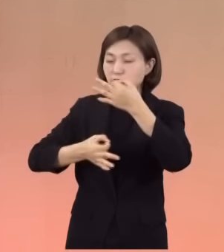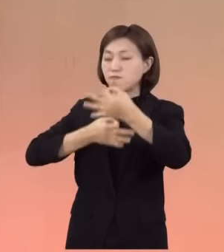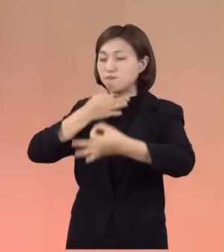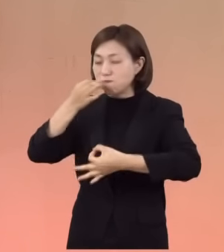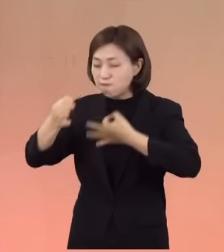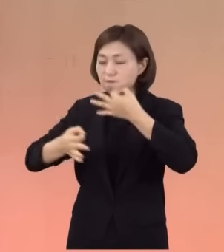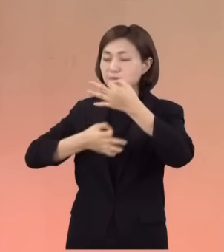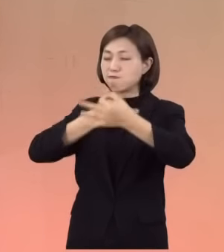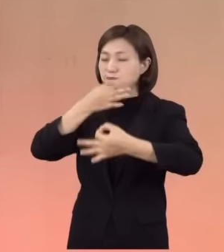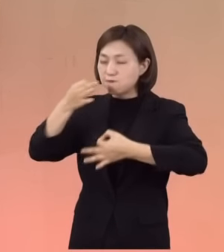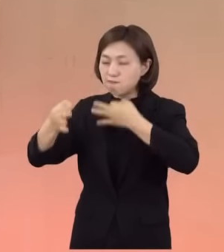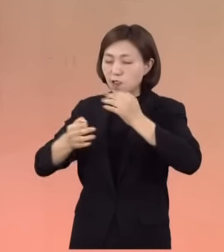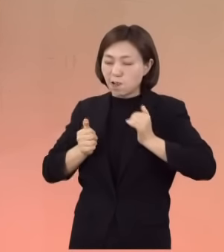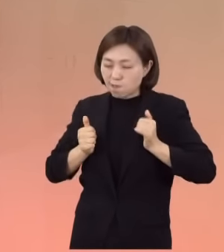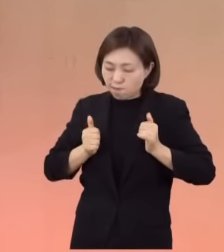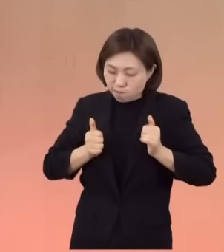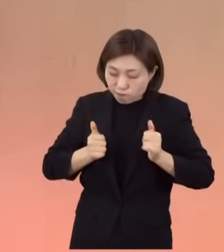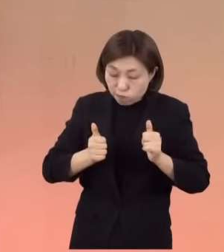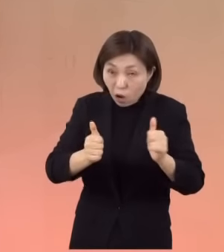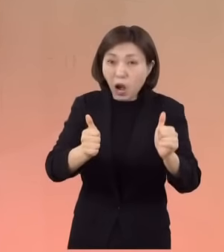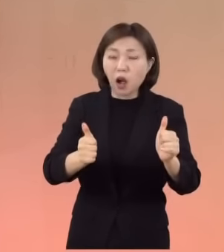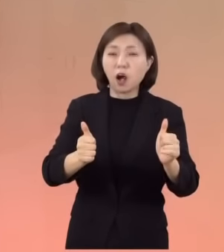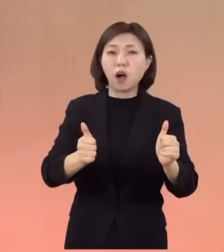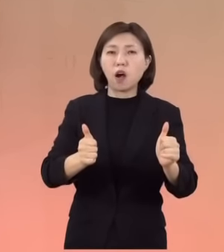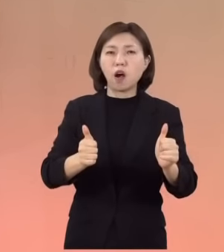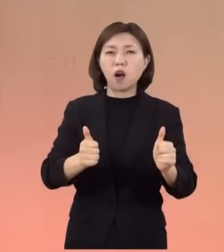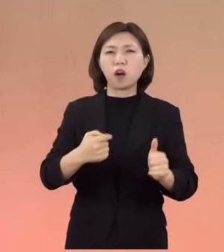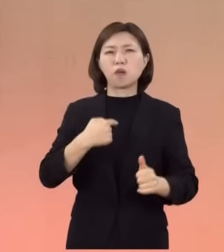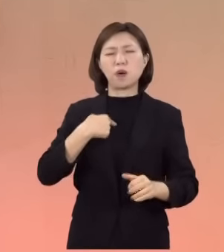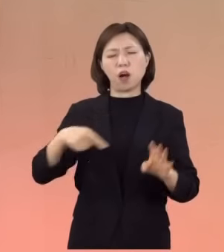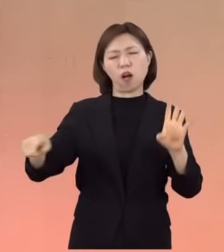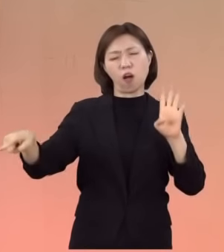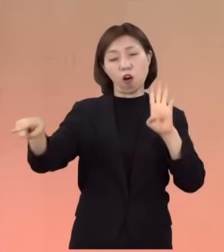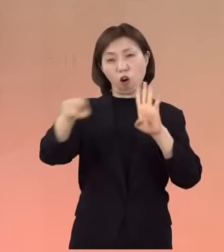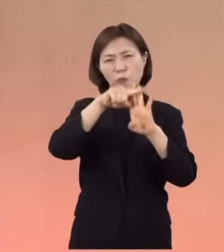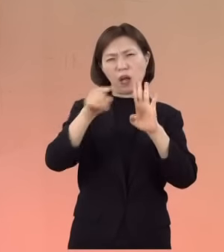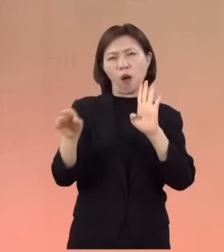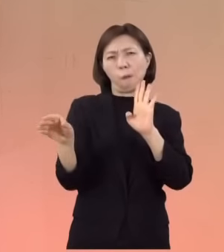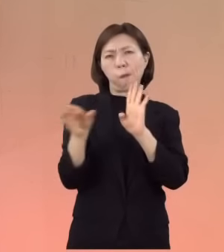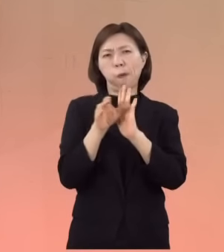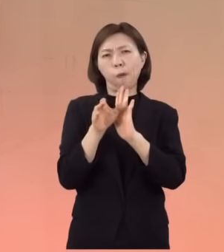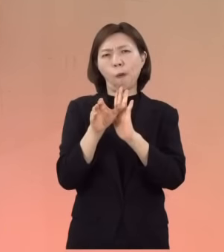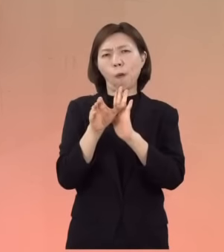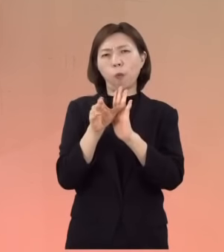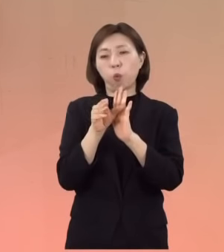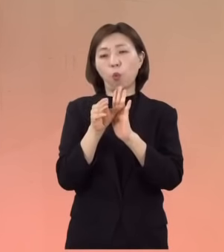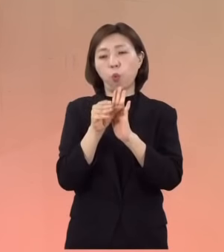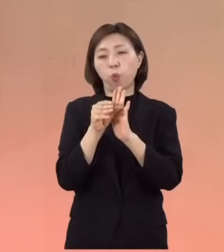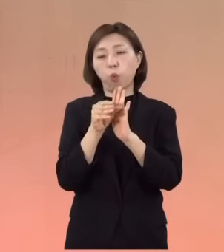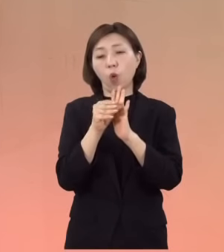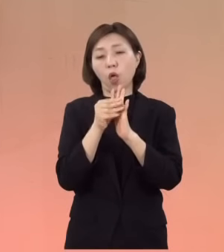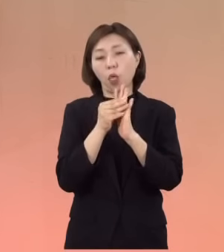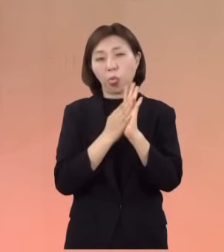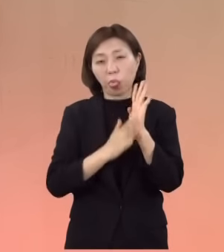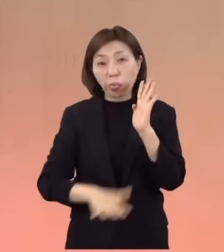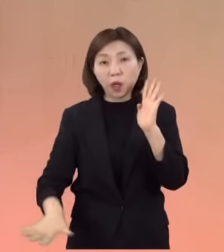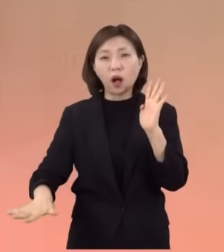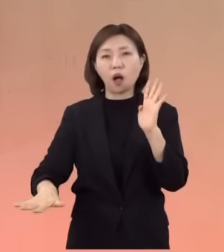자기가 받아야 할 그 무거운 업보의 인연이 업장이 소멸하면